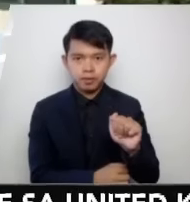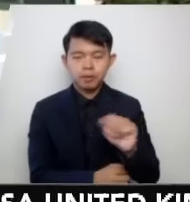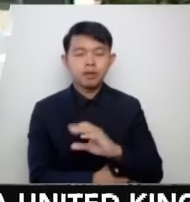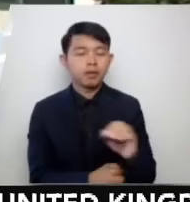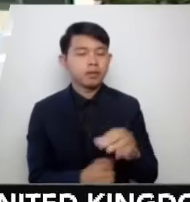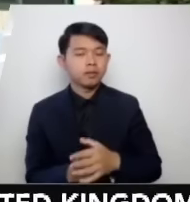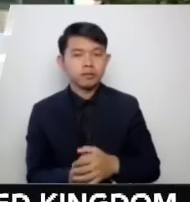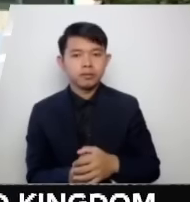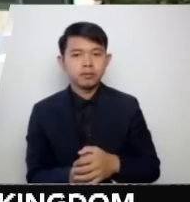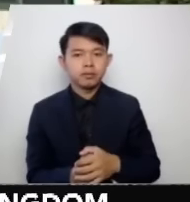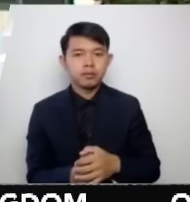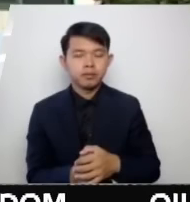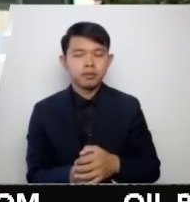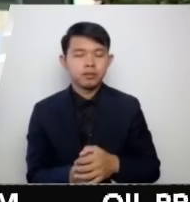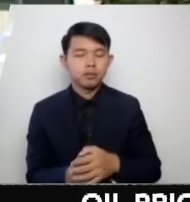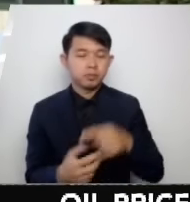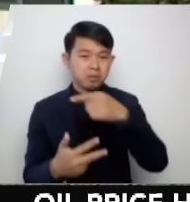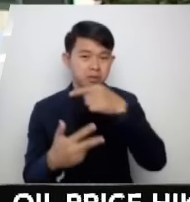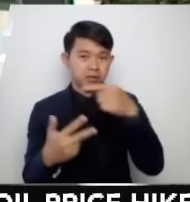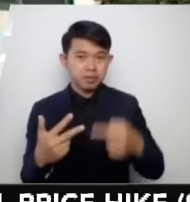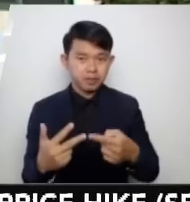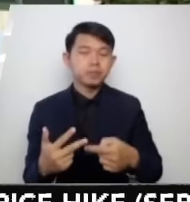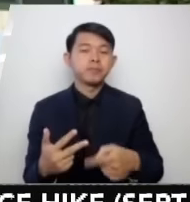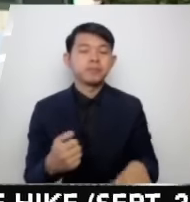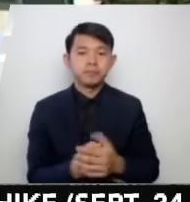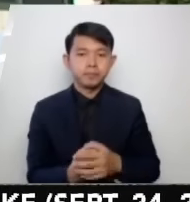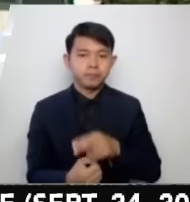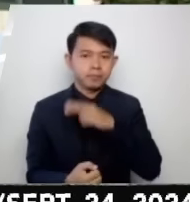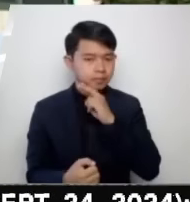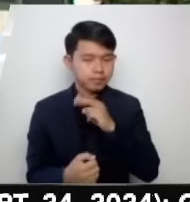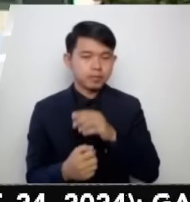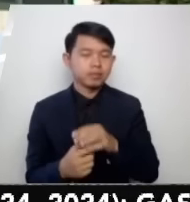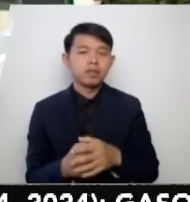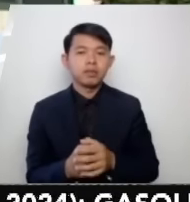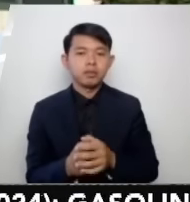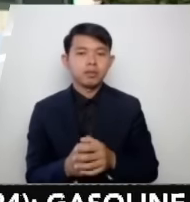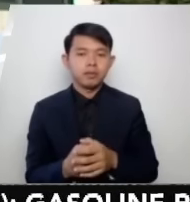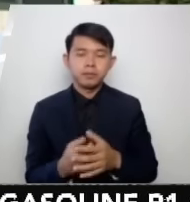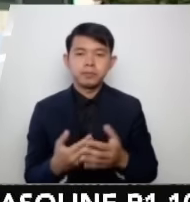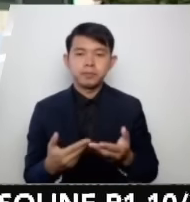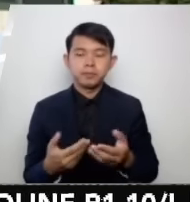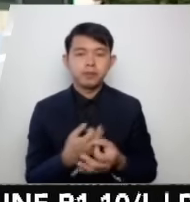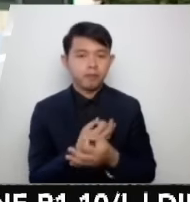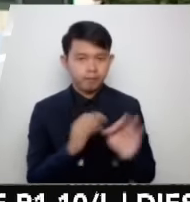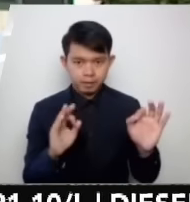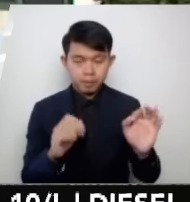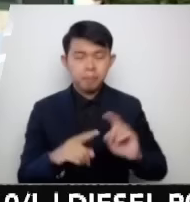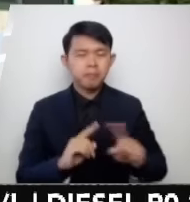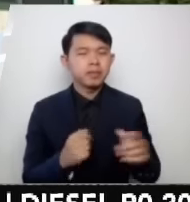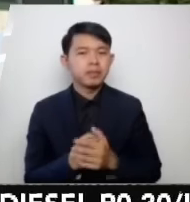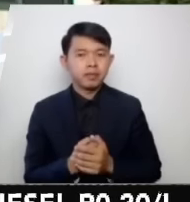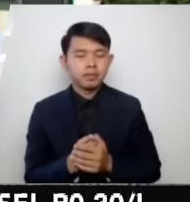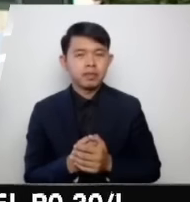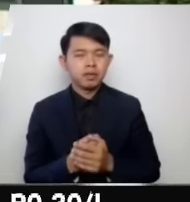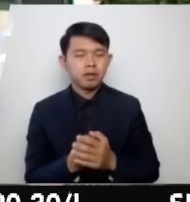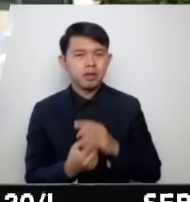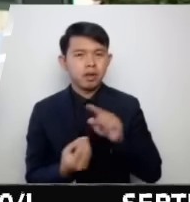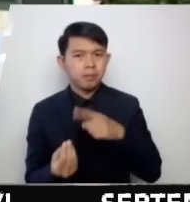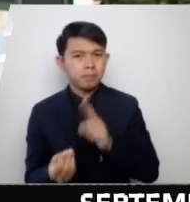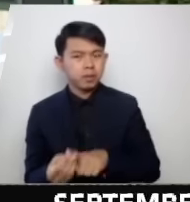mga inabswelto. Wala pa silang pahayag. Ang kaso ay may kinalaman sa ilegal umanong paglilipat ng 5 milyong